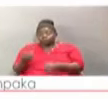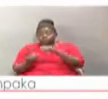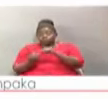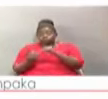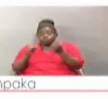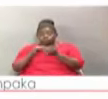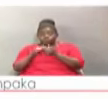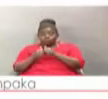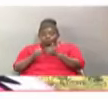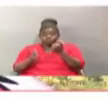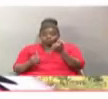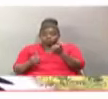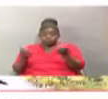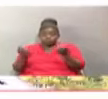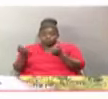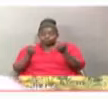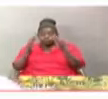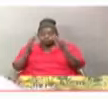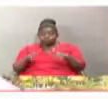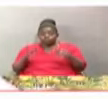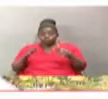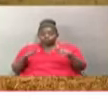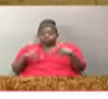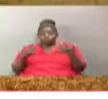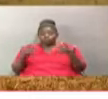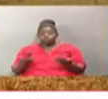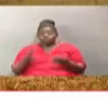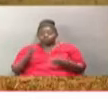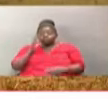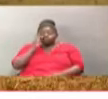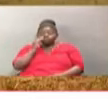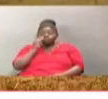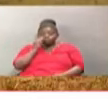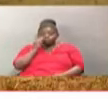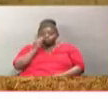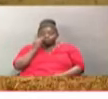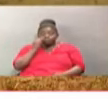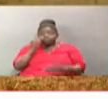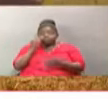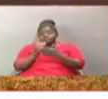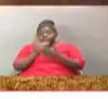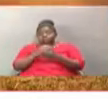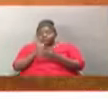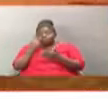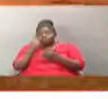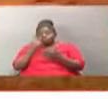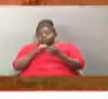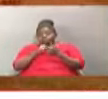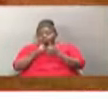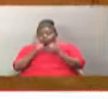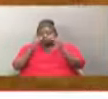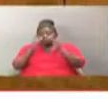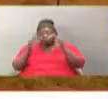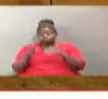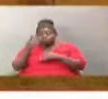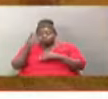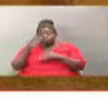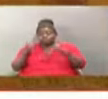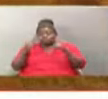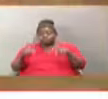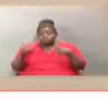challenges which as drivers we are excited to tackle olw'okubanga y'omu ku bavuganya ku ngule mu mutendera gwa two wheel